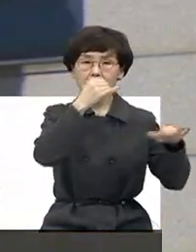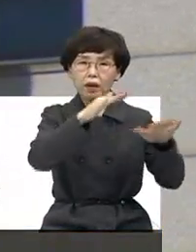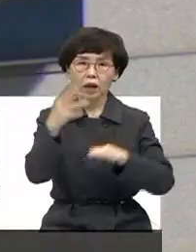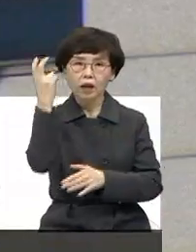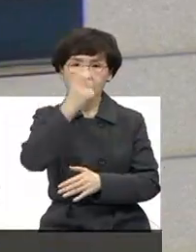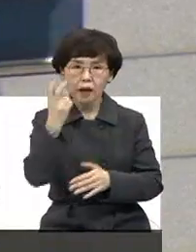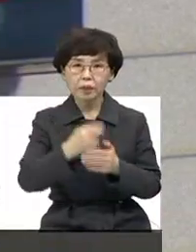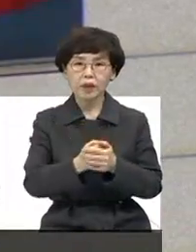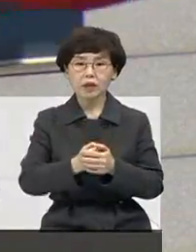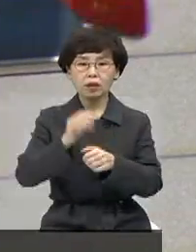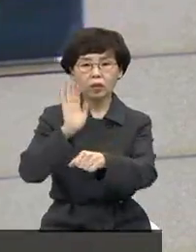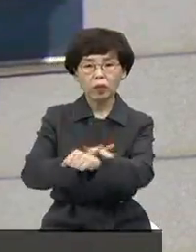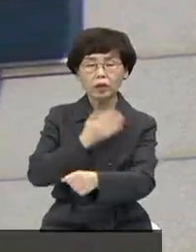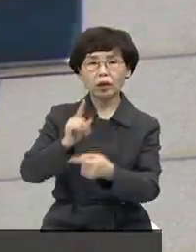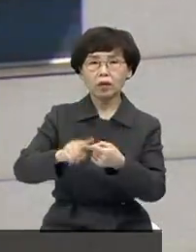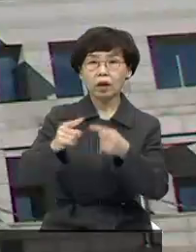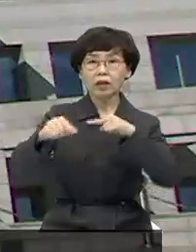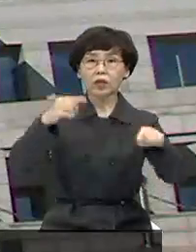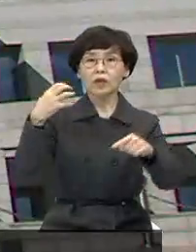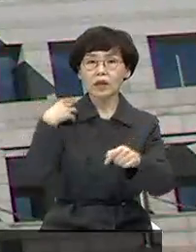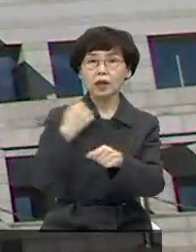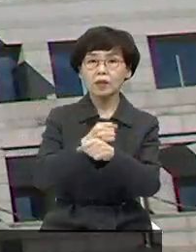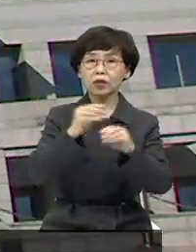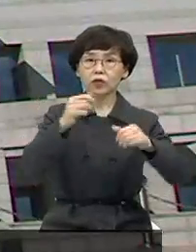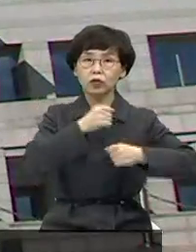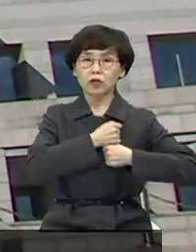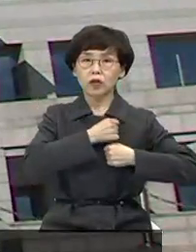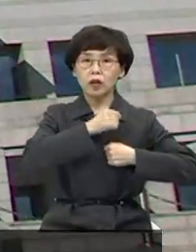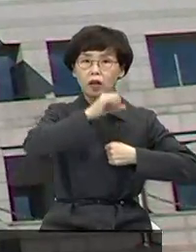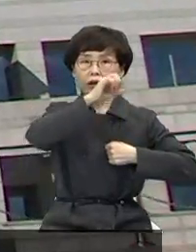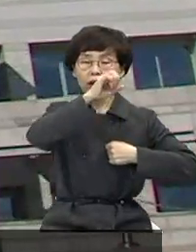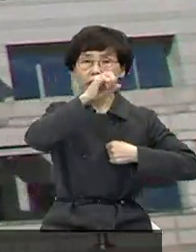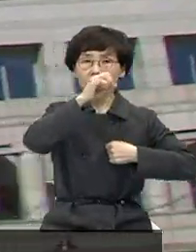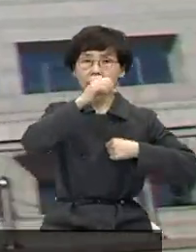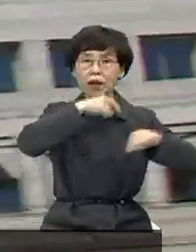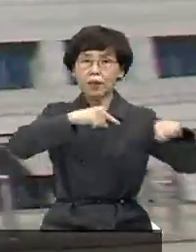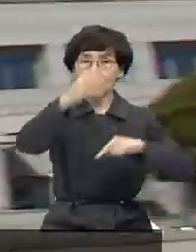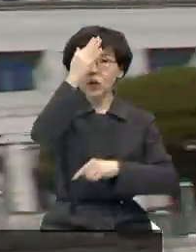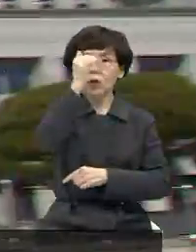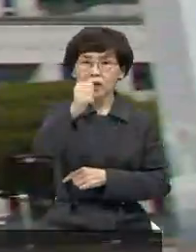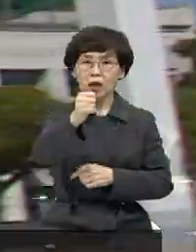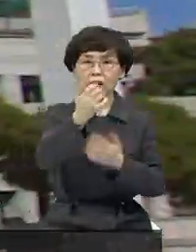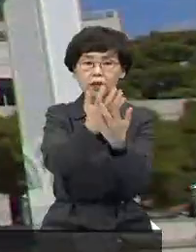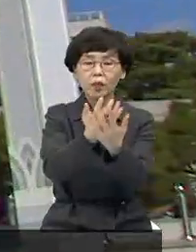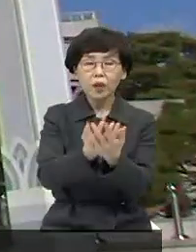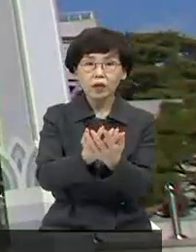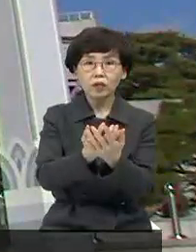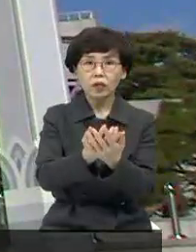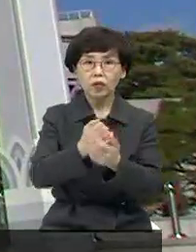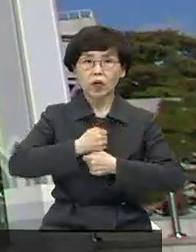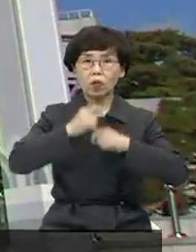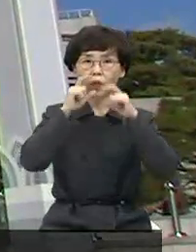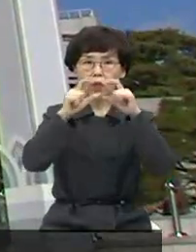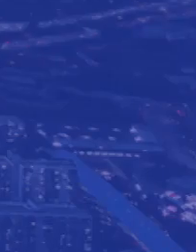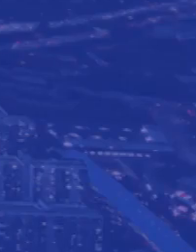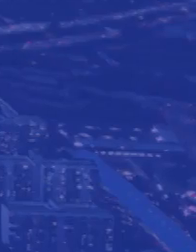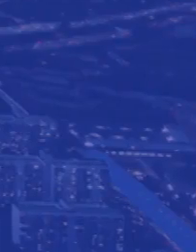침투 작전 미흡 에 대한 집이 책임을 물어 육군참모총장 의 서면으로 엄중 경고 할 예정입니다